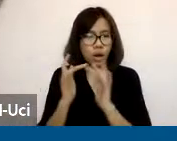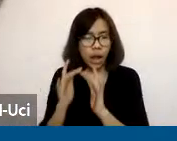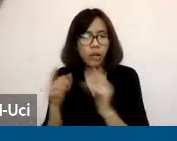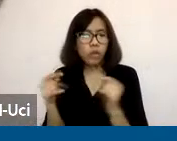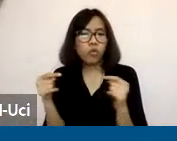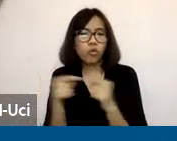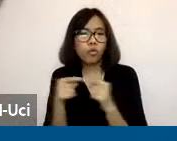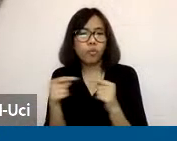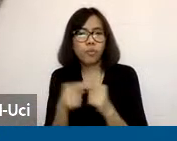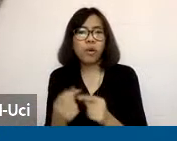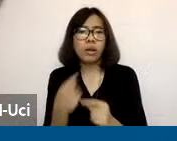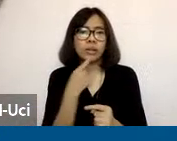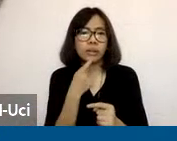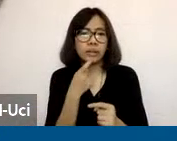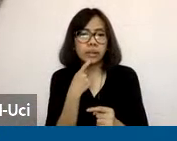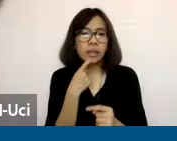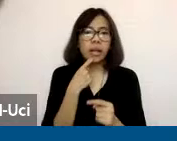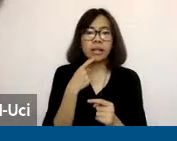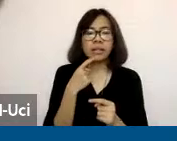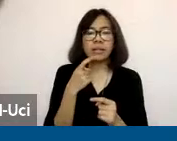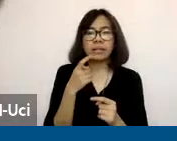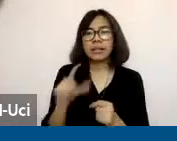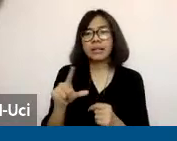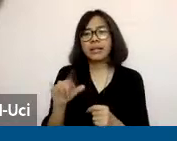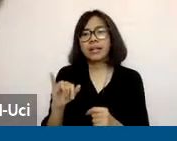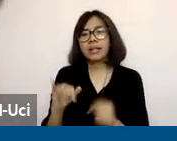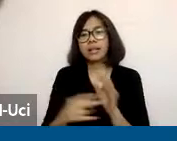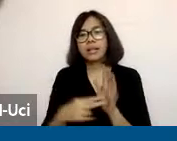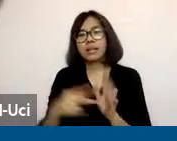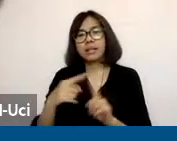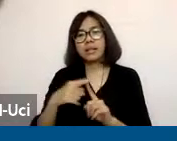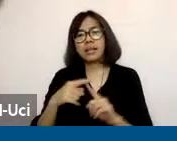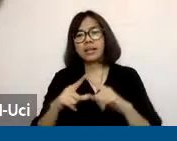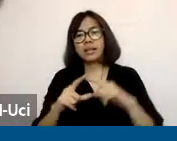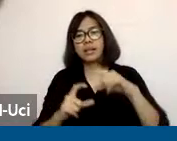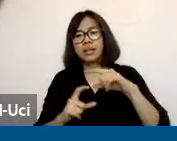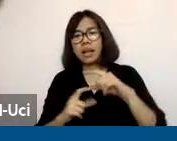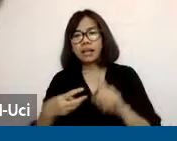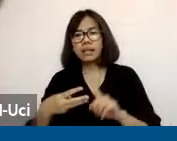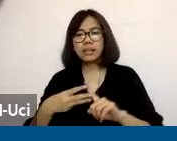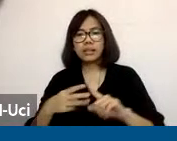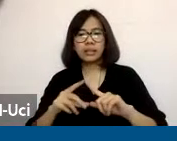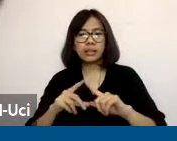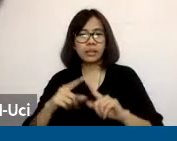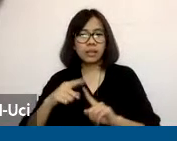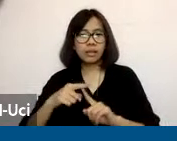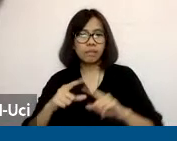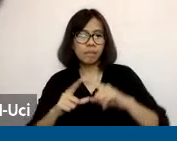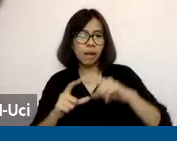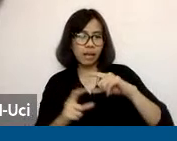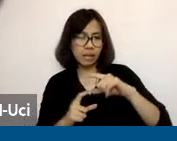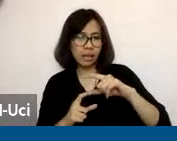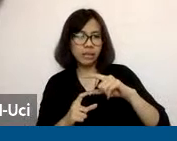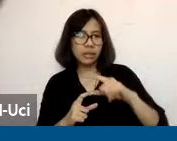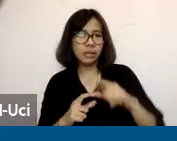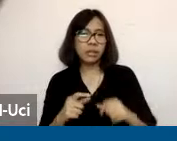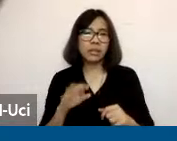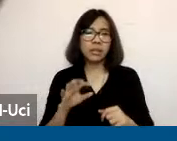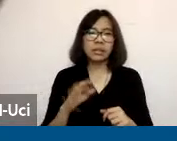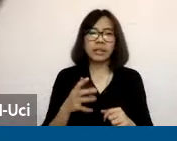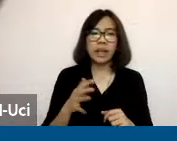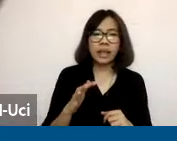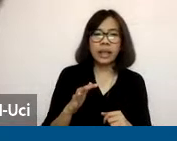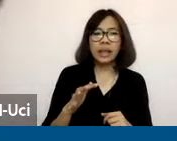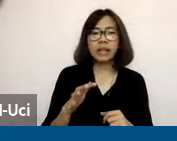dengan and transaksi lintas batas yang tercatat sebanyak 41 persen transaksi lintas batas